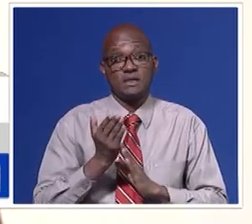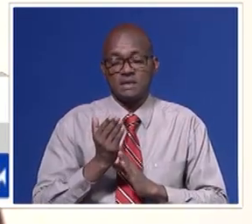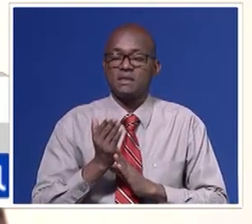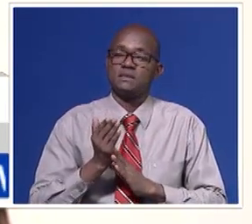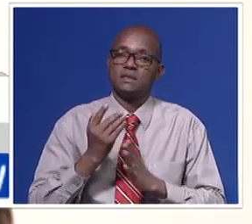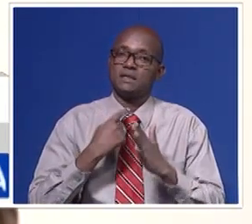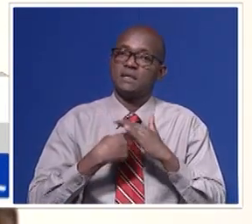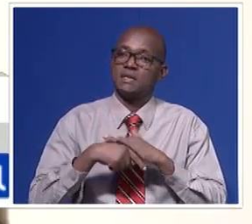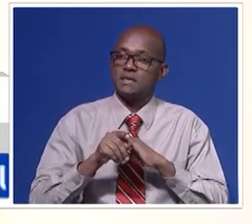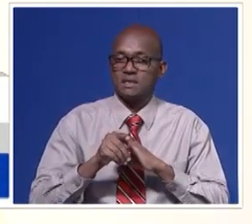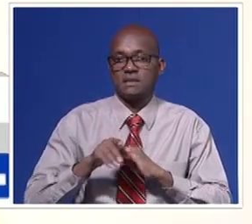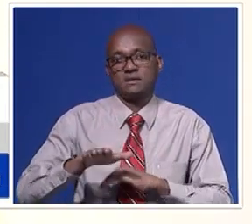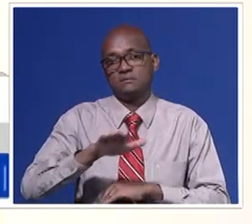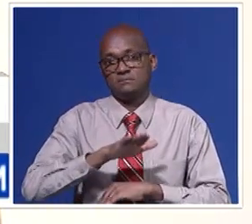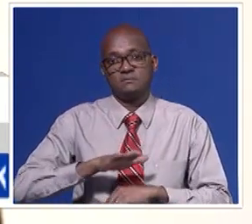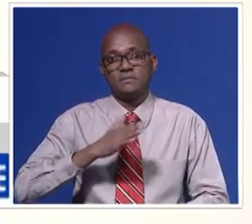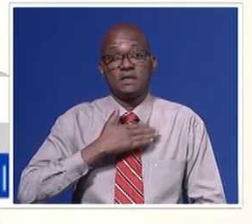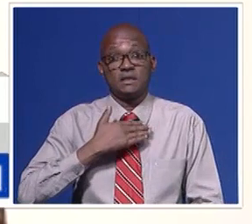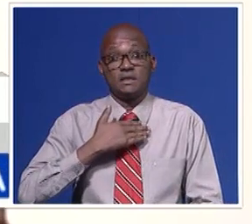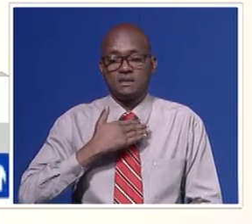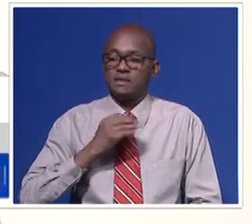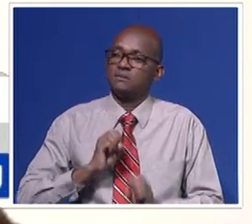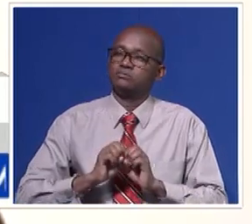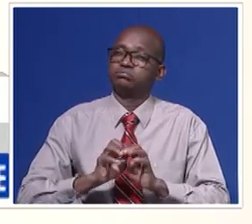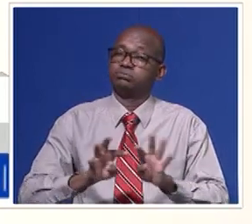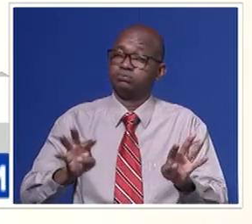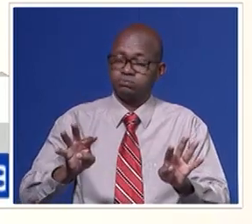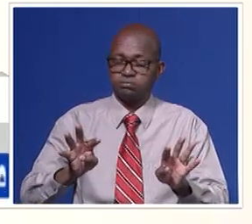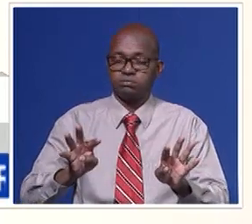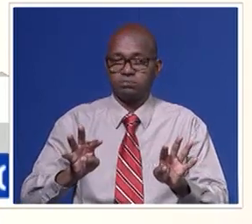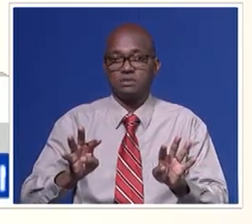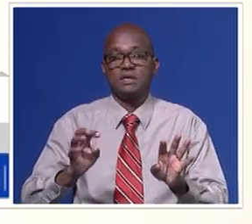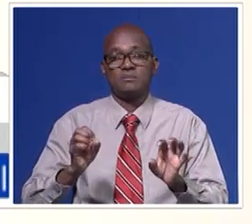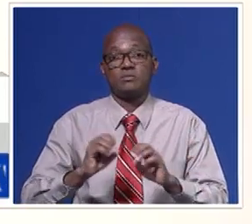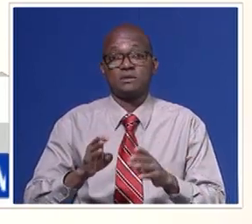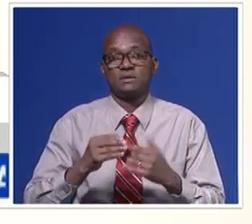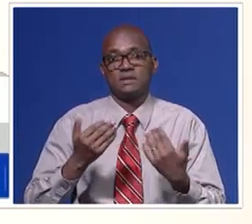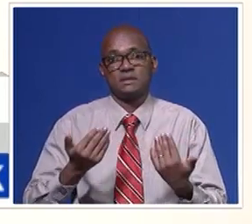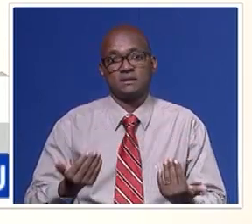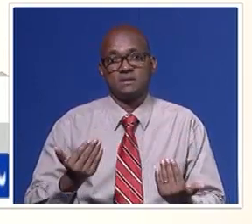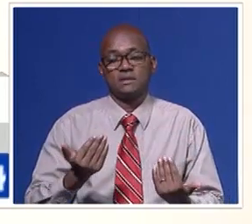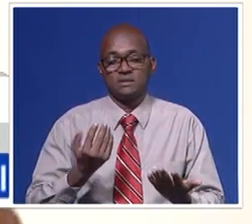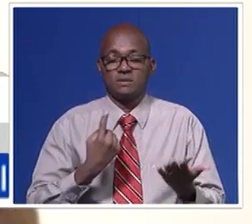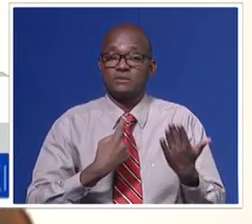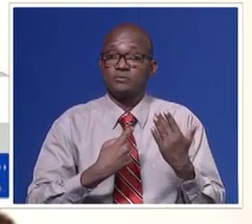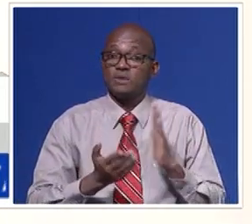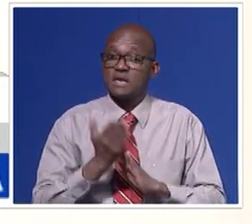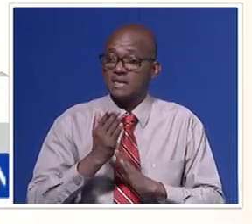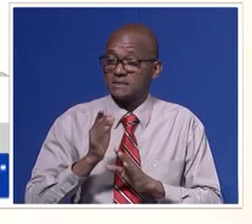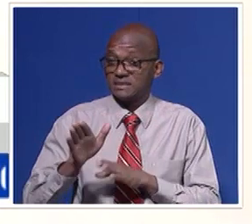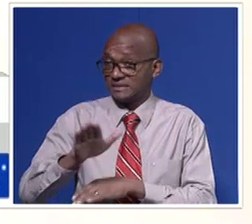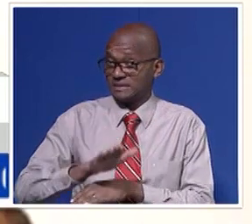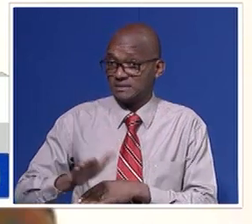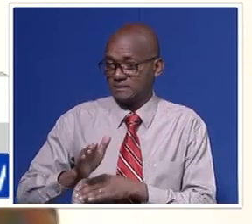transmission. Na local transmission ndani ya siku chache tutaingia kwenye community